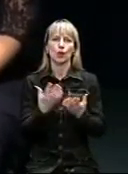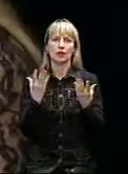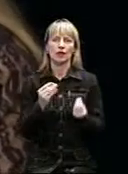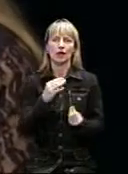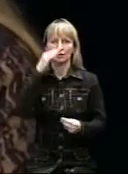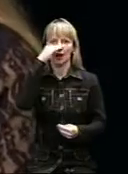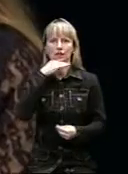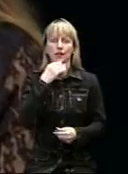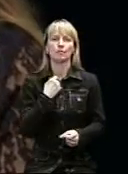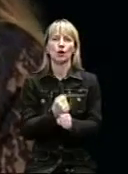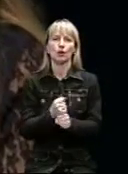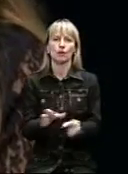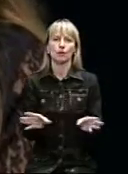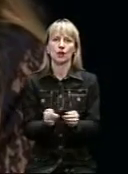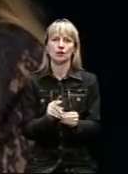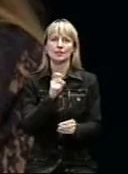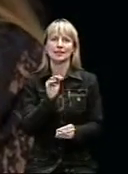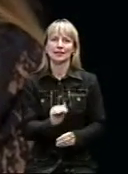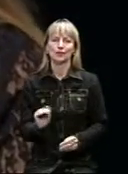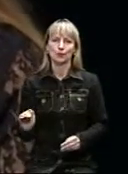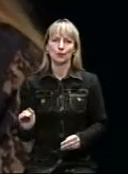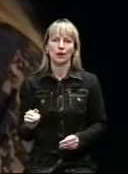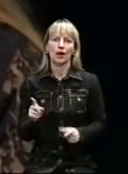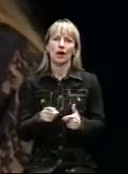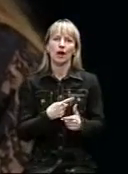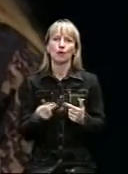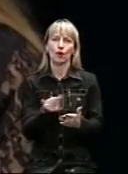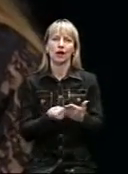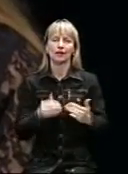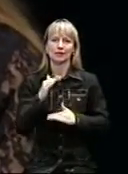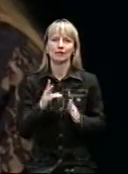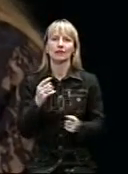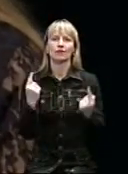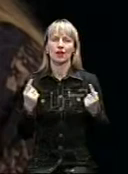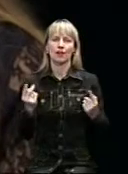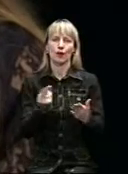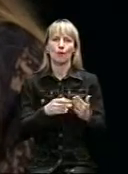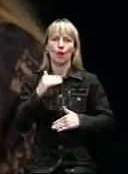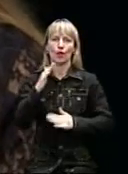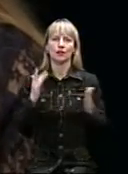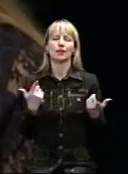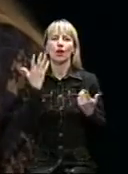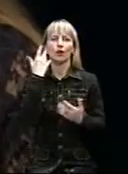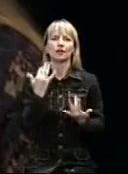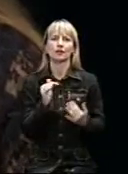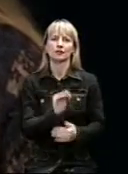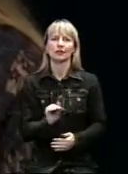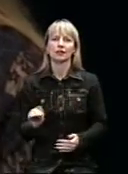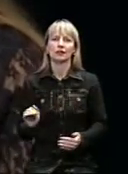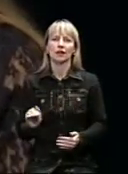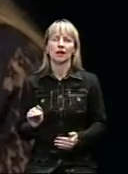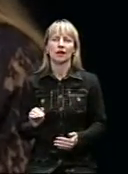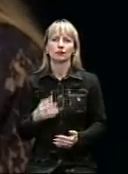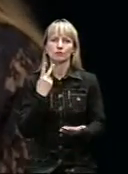робимо з дітьми або картини на великому полотні, коли декілька дітей, я задаю